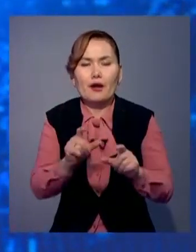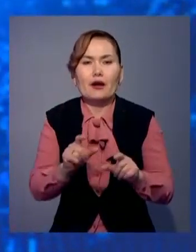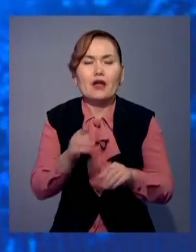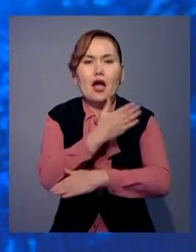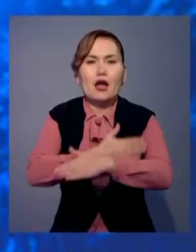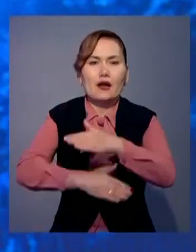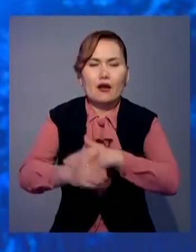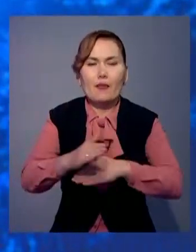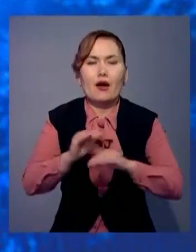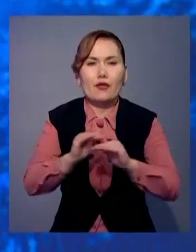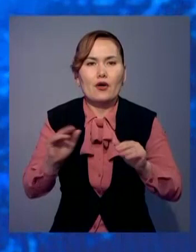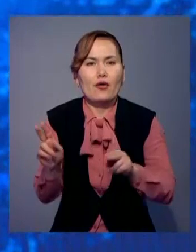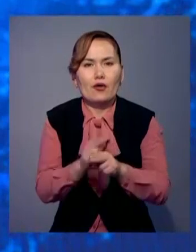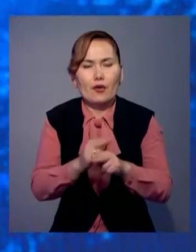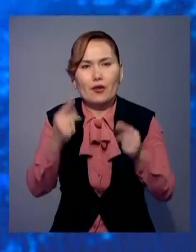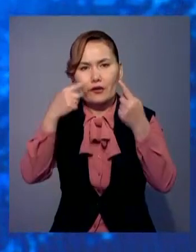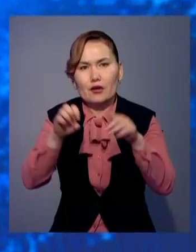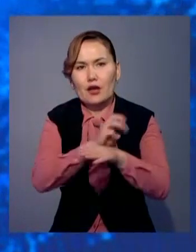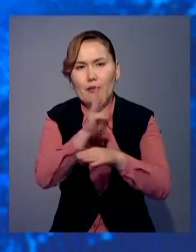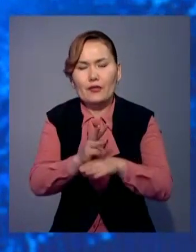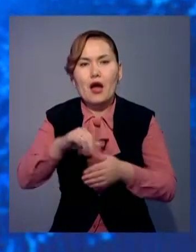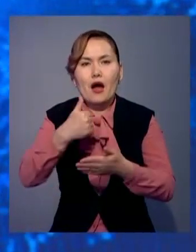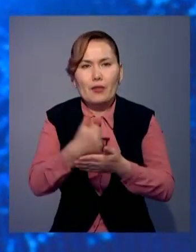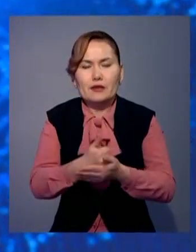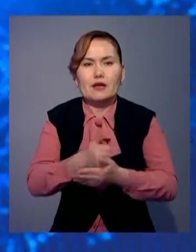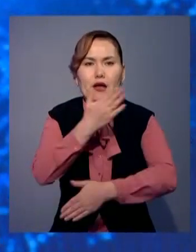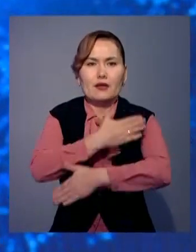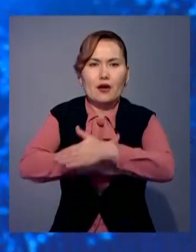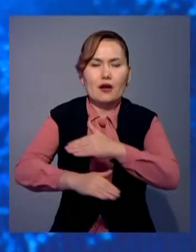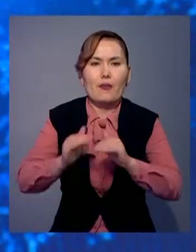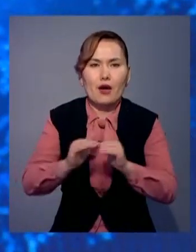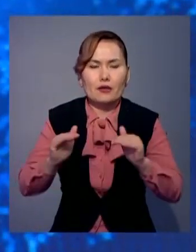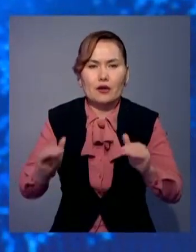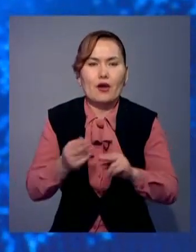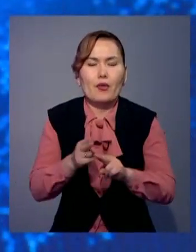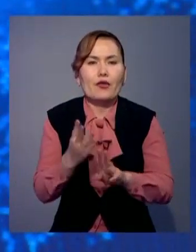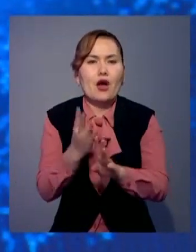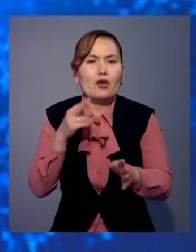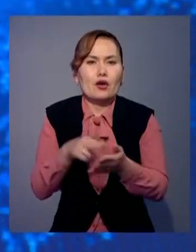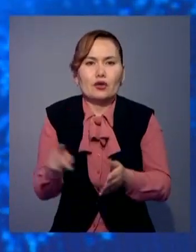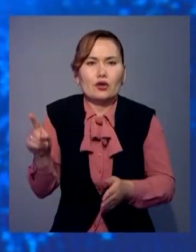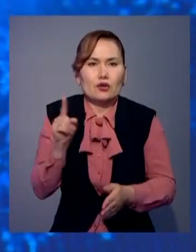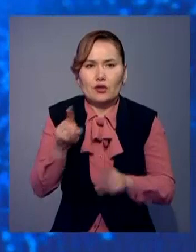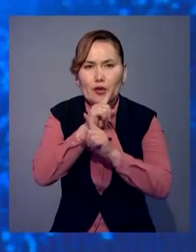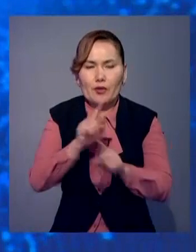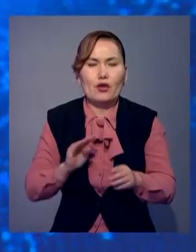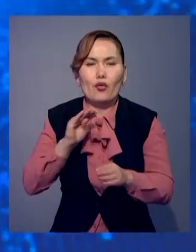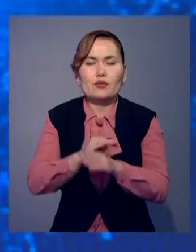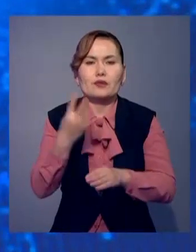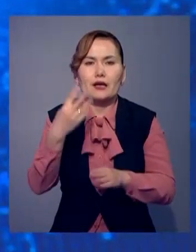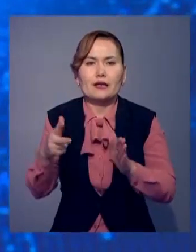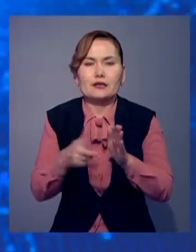құрал жабдықтармен қамтамасыз етілген. Ең бастысы мүмкіндігі шектеулі балалар бұрынғыда кезек күтпейді, өйткені қосымша 48 орын ашылып